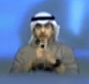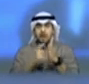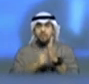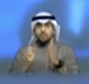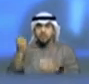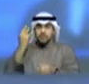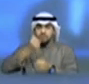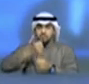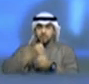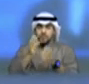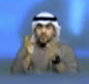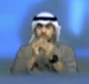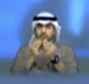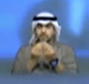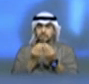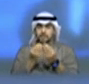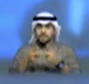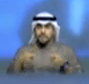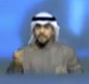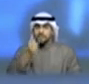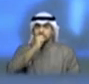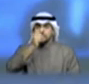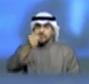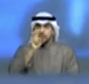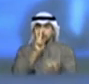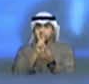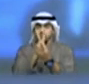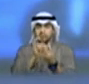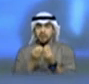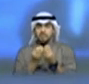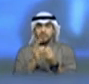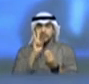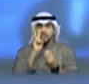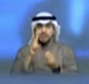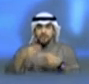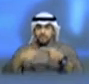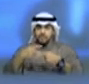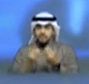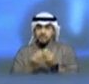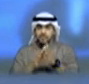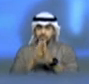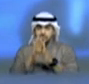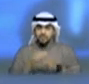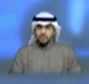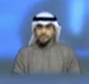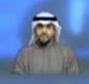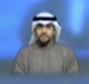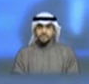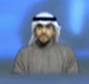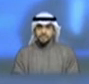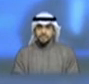والمتوسطة، وجاء ذلك خلال كلمته في افتتاح ملتقى المشاريع الصغيرة مستقبل وطموح.